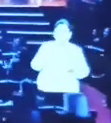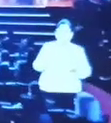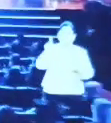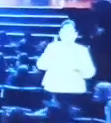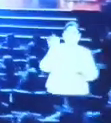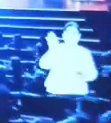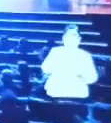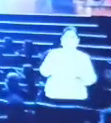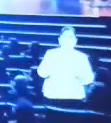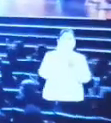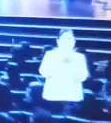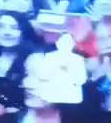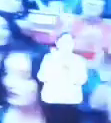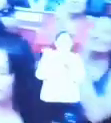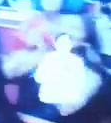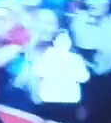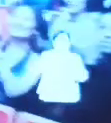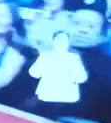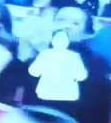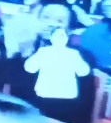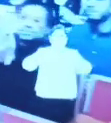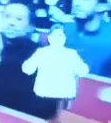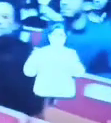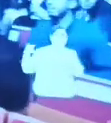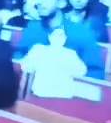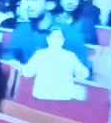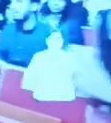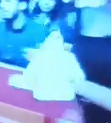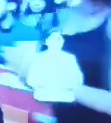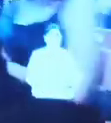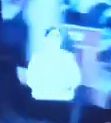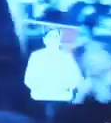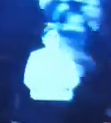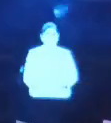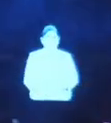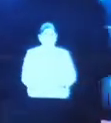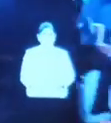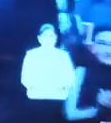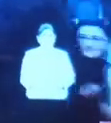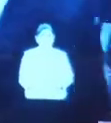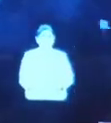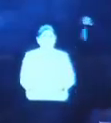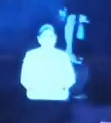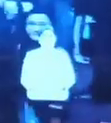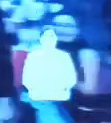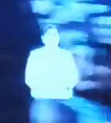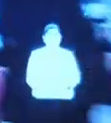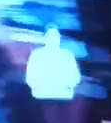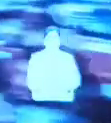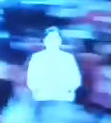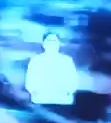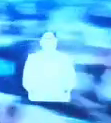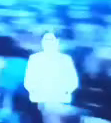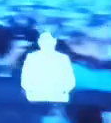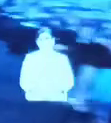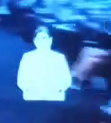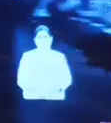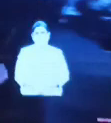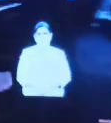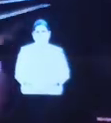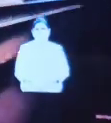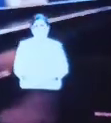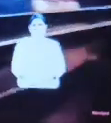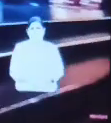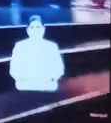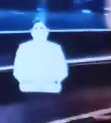سمر بود، خیلی همون به اینا میشناسینش، و اومد و جایزه بهترین بازیگر مرد رو به خاطر سریال